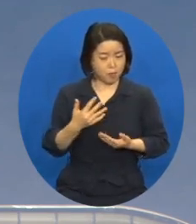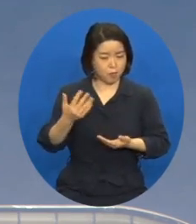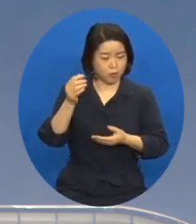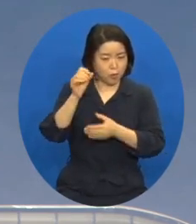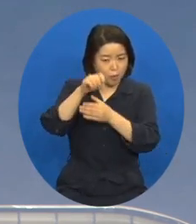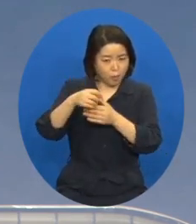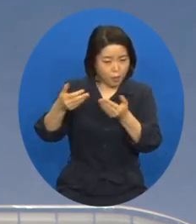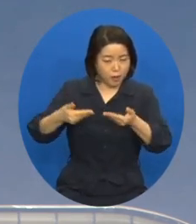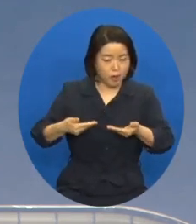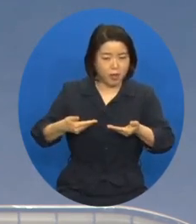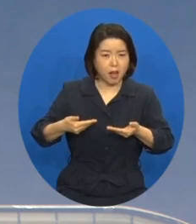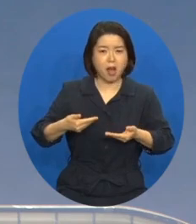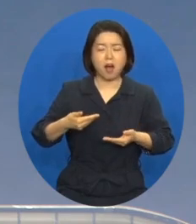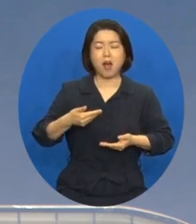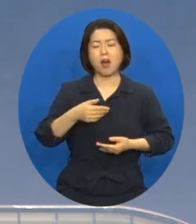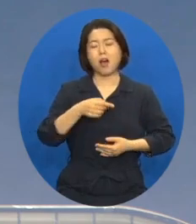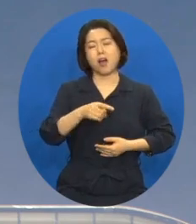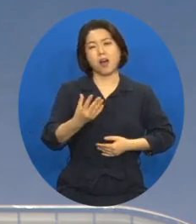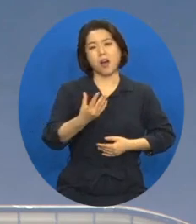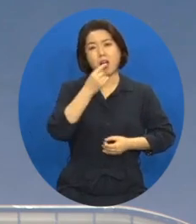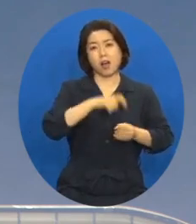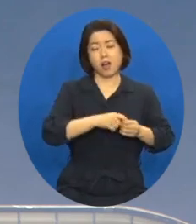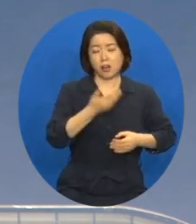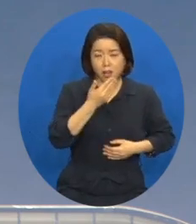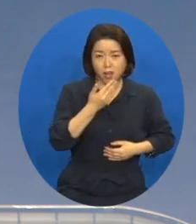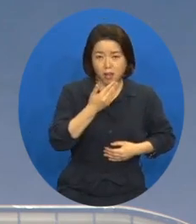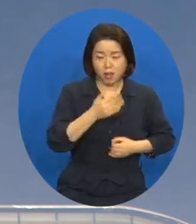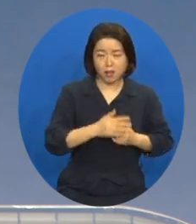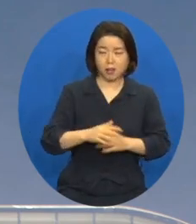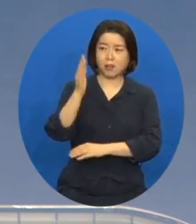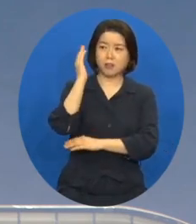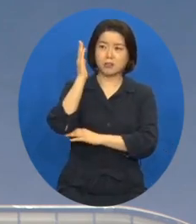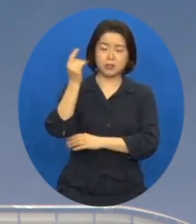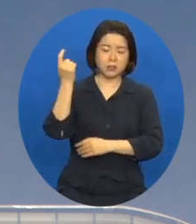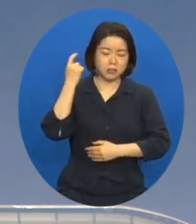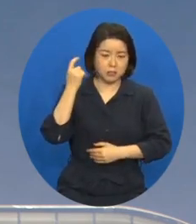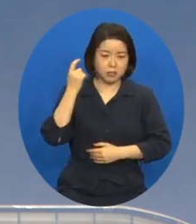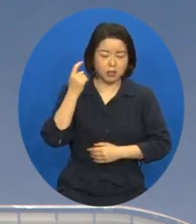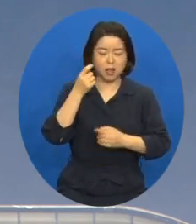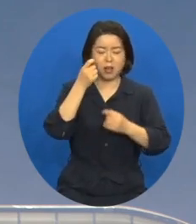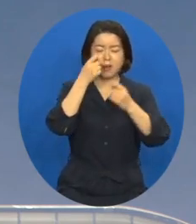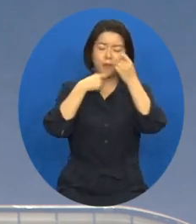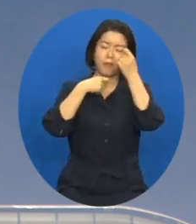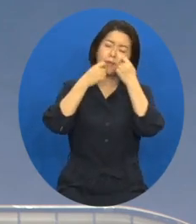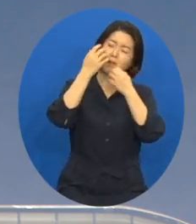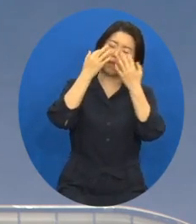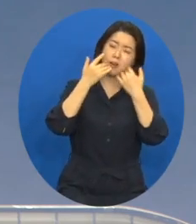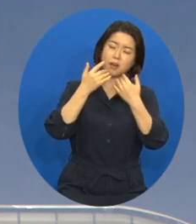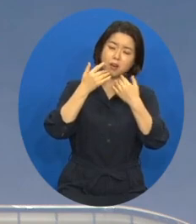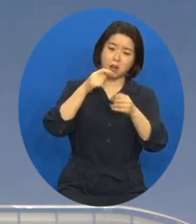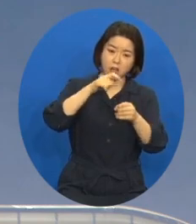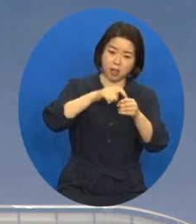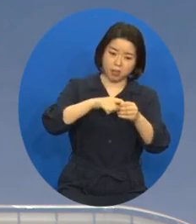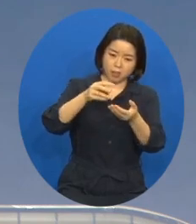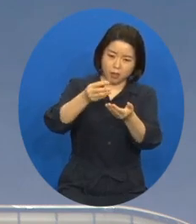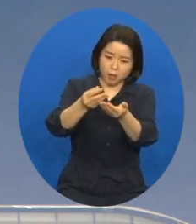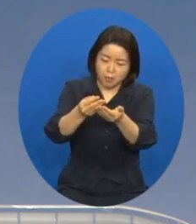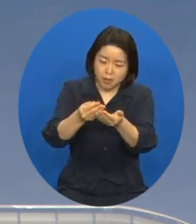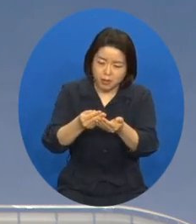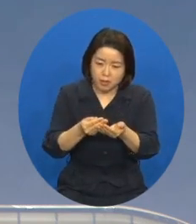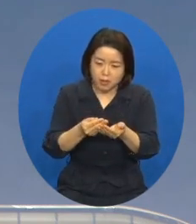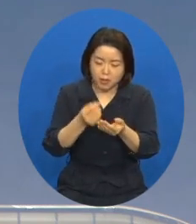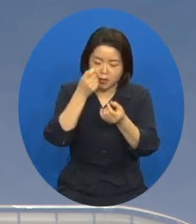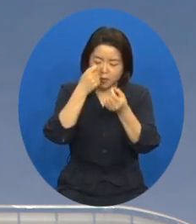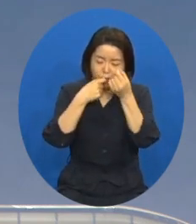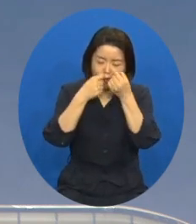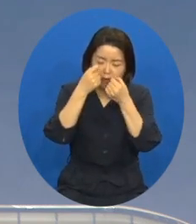그게 성찬이라는 거예요. 설교를 듣는데 벌써 눈물이 나더라고. 떡을 받으러 나가는데 어떻게 눈물이